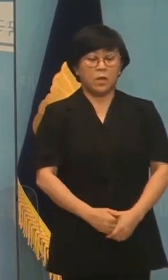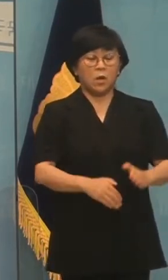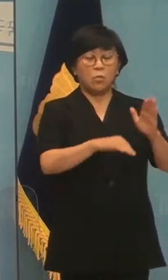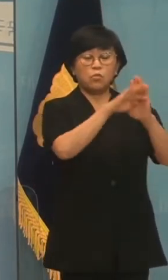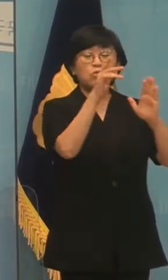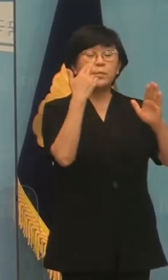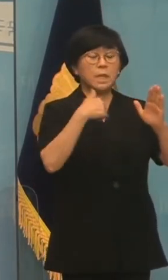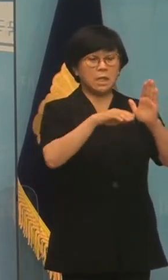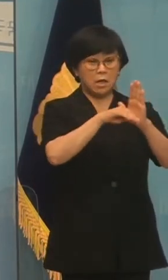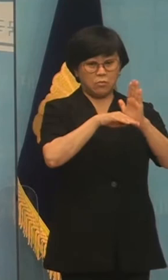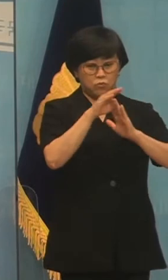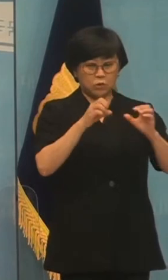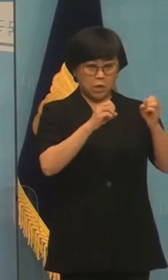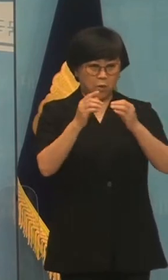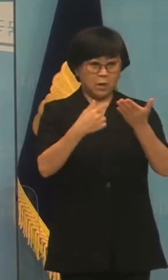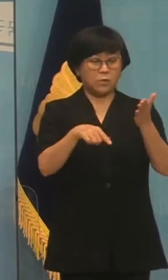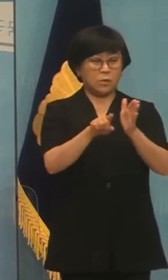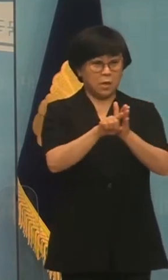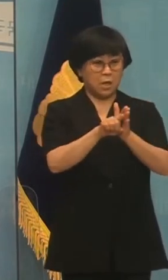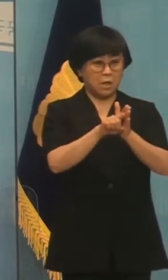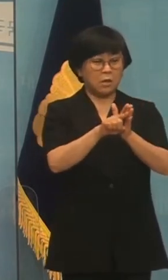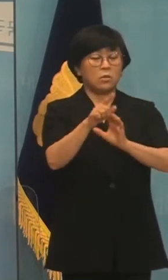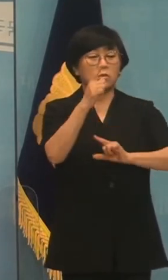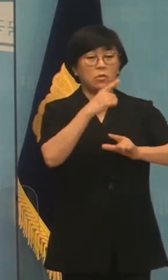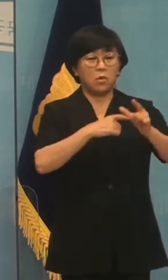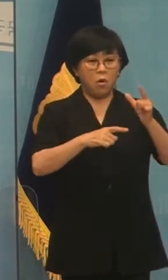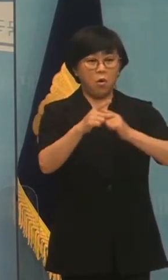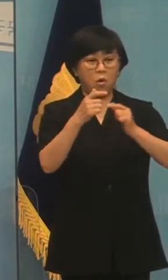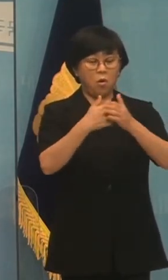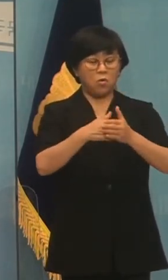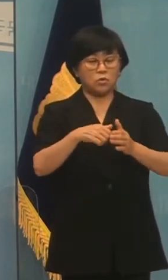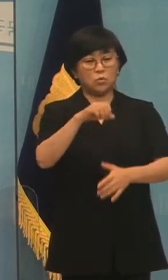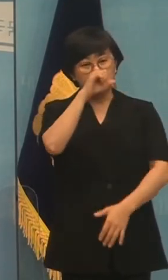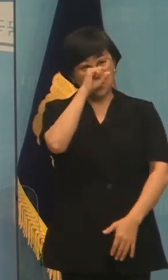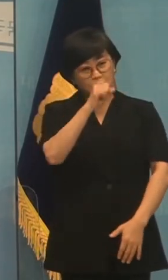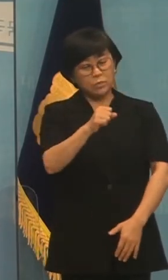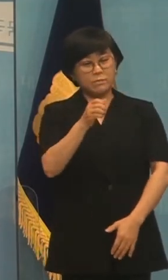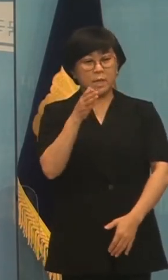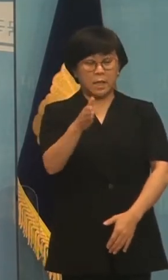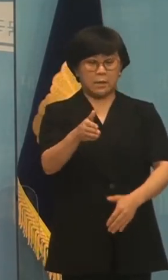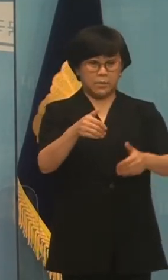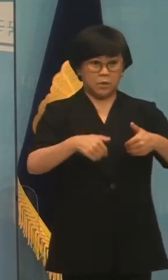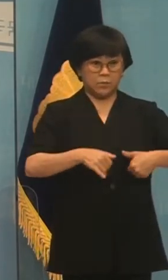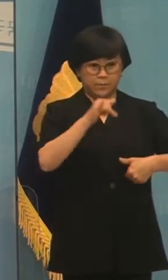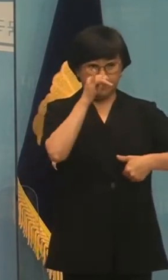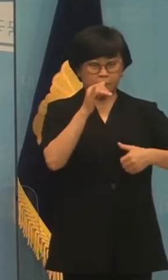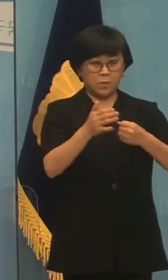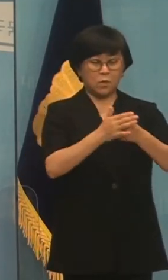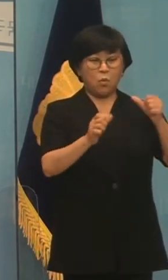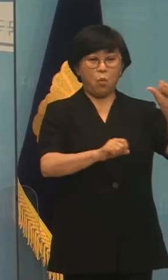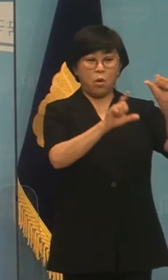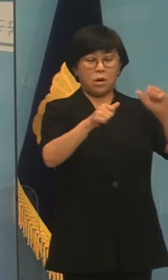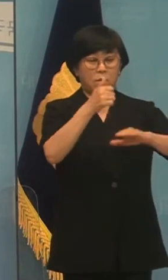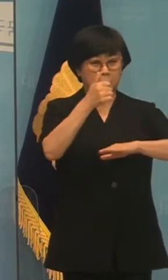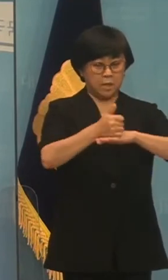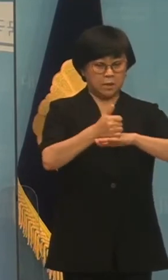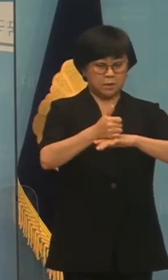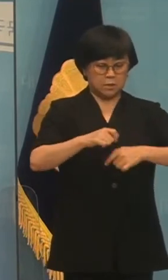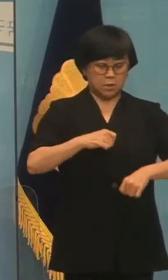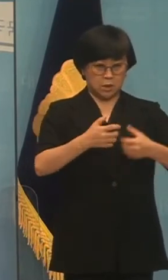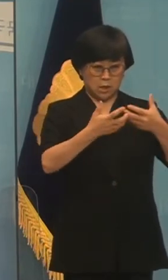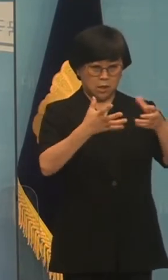간 남북 간 대화 재개를 위해 보다 전향적 조치가 필요합니다. 지난 5월 말